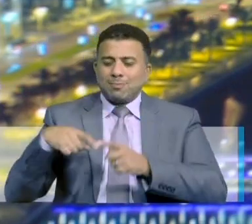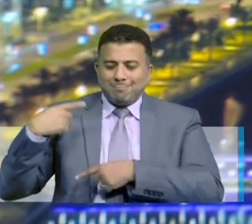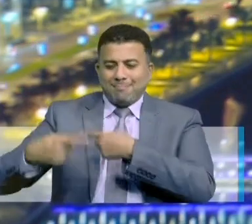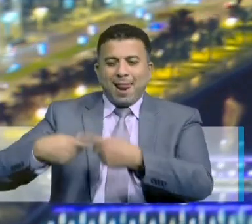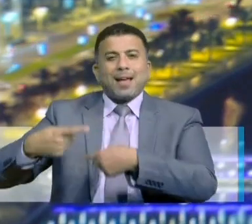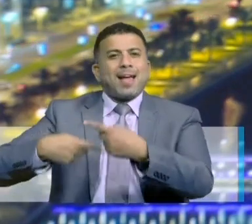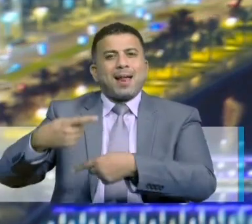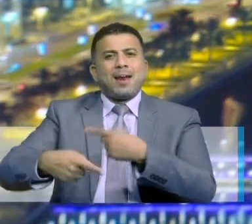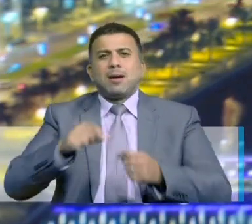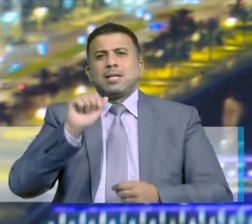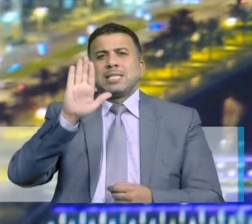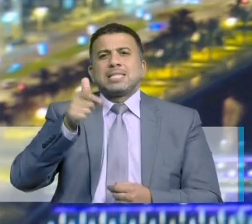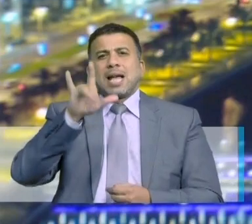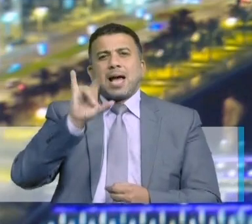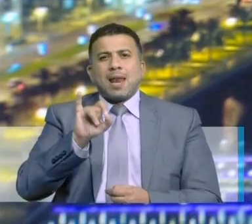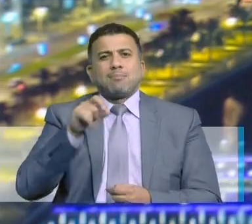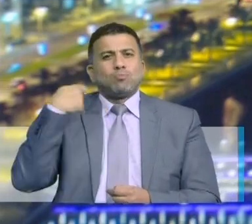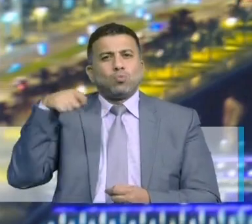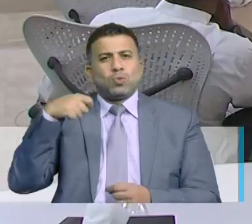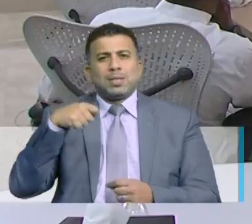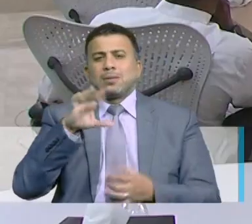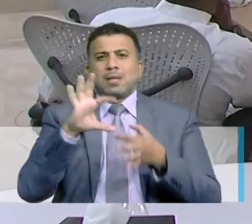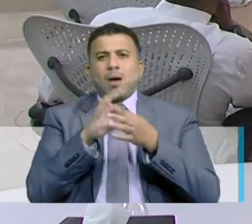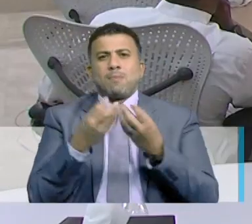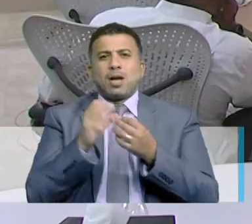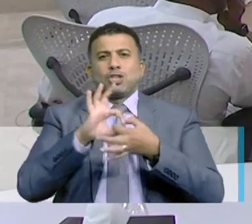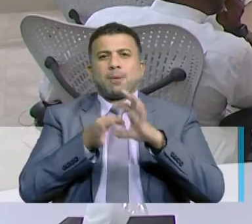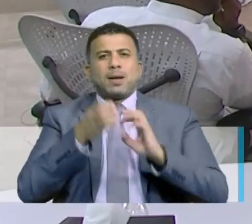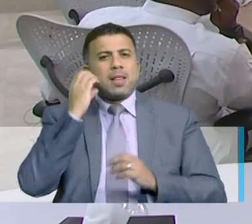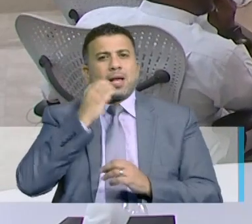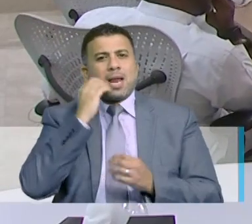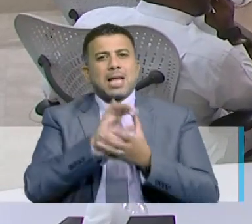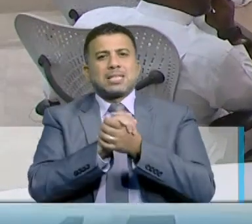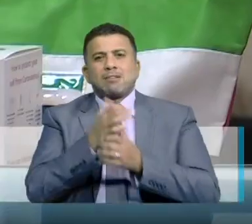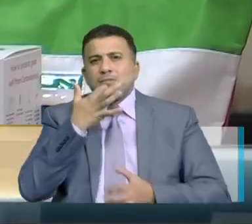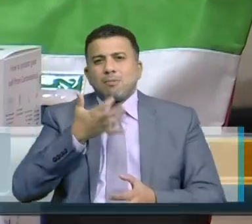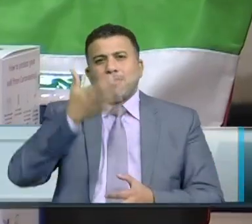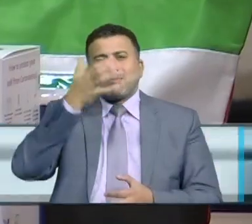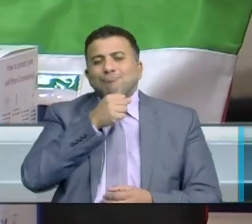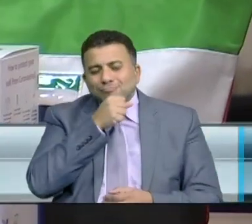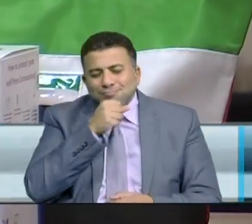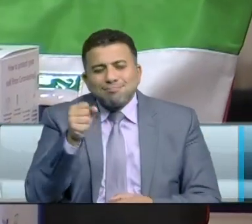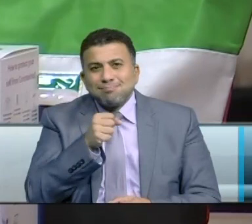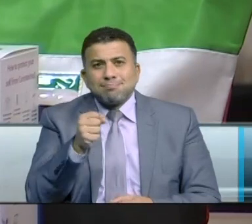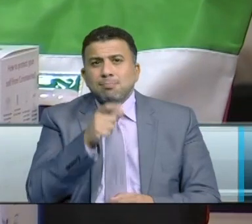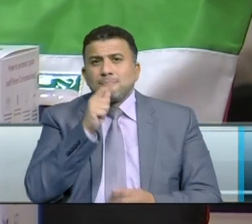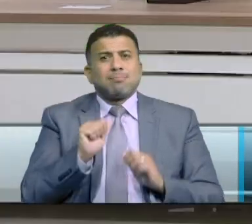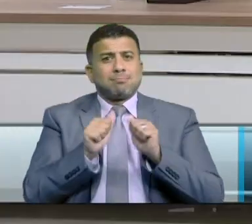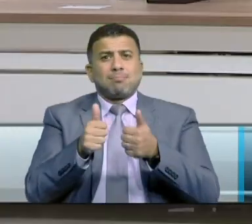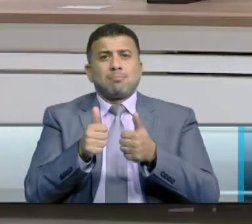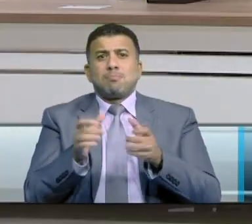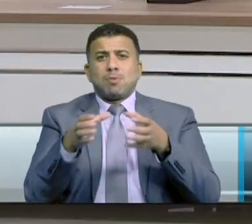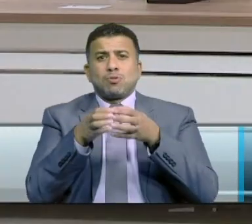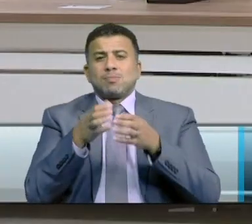بحضور محمد سالم الجنيبي مدير الفرع وذلك بالتعاون مع جمعيه الامارات لاصدقائي كبار السن حضر الفعاليه